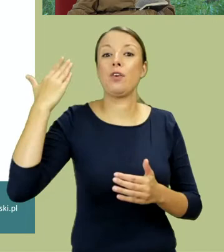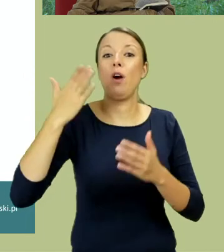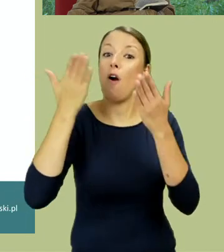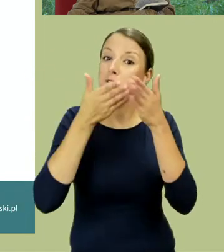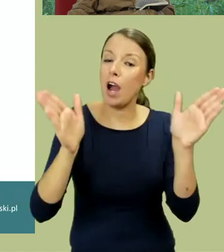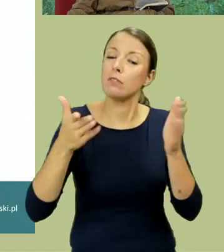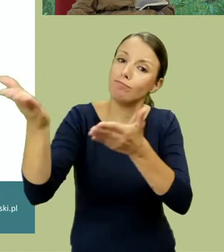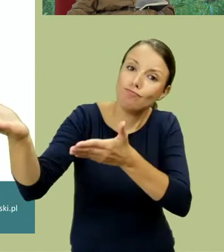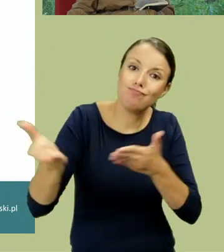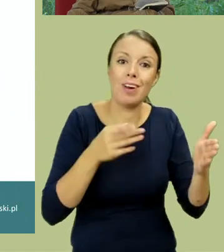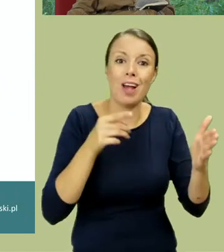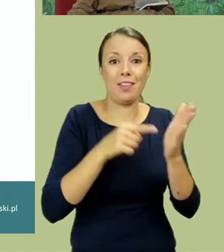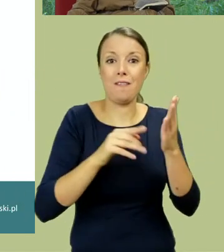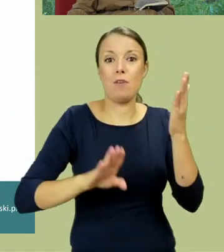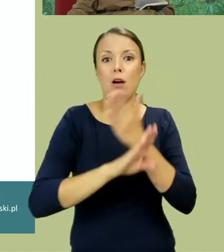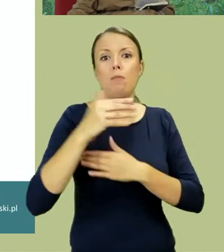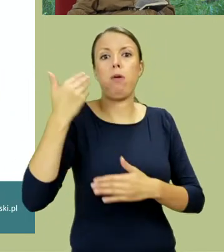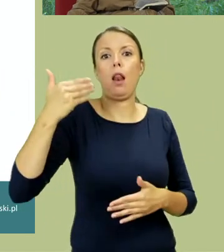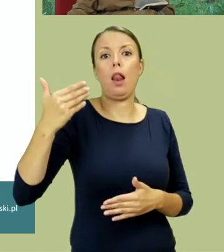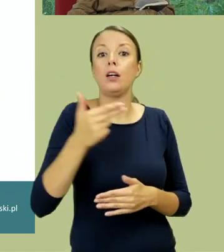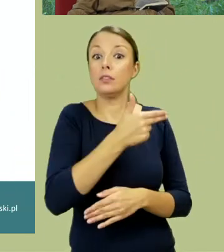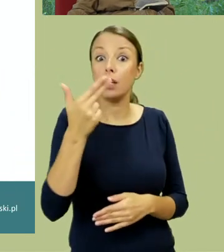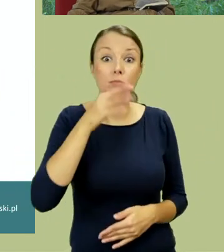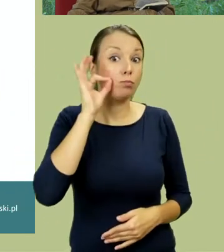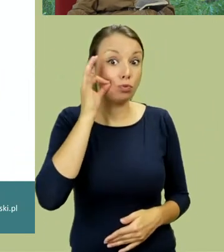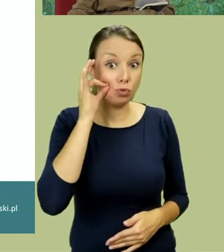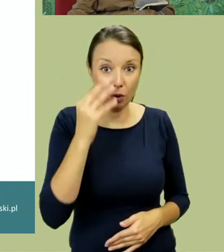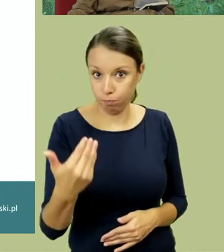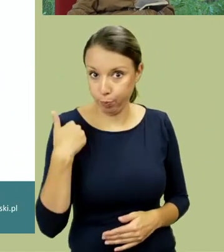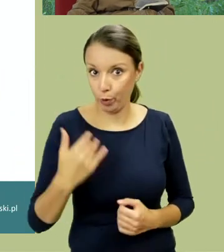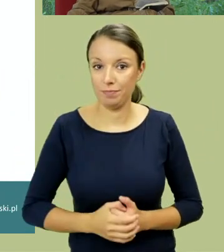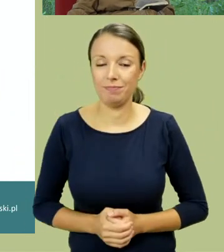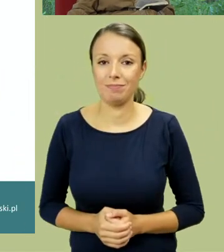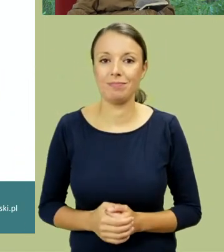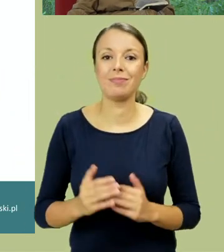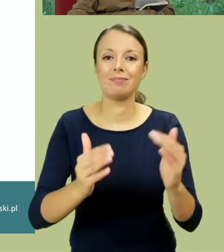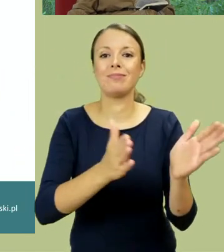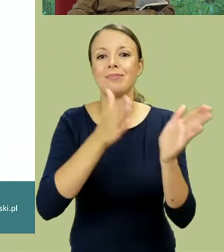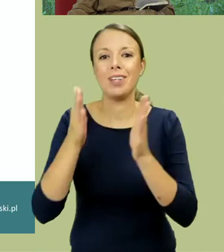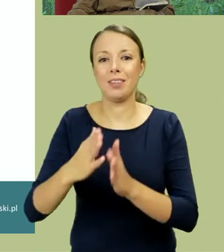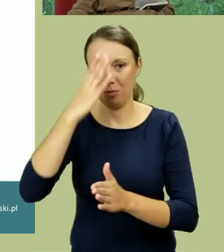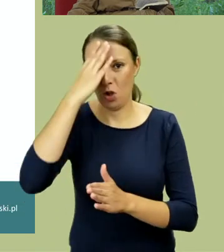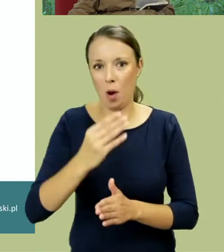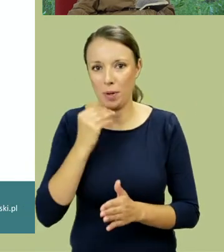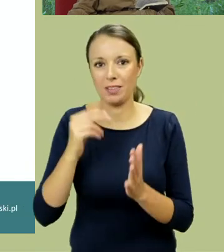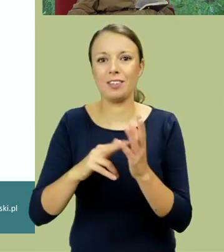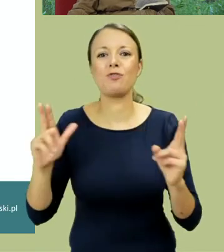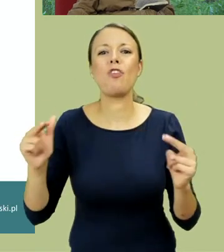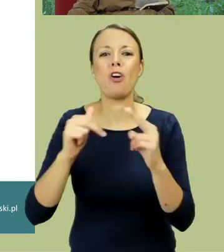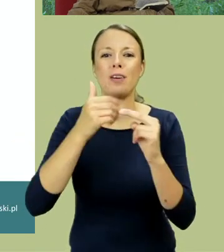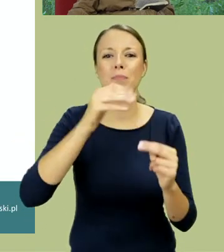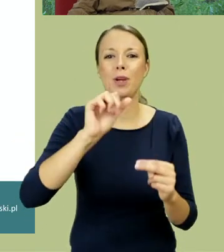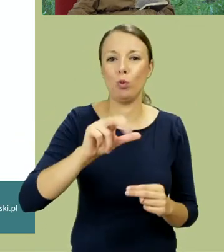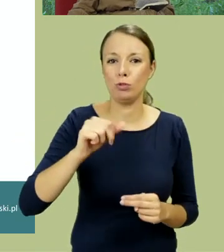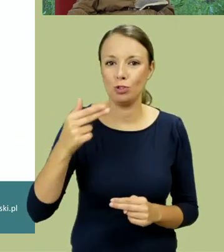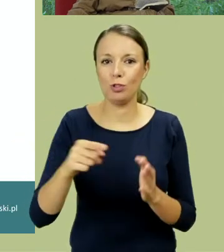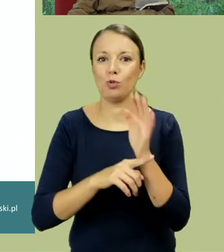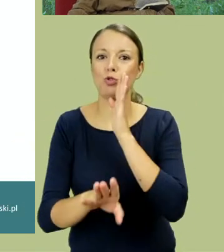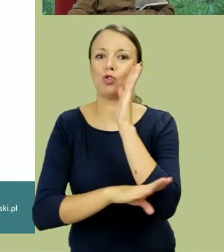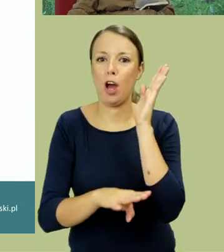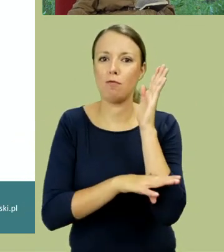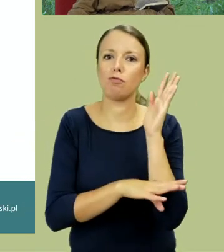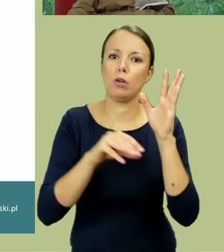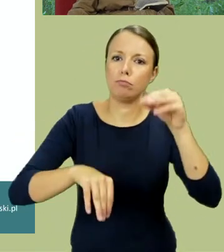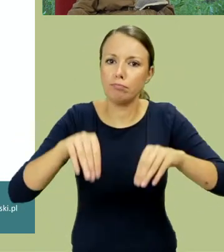o pszczelarstwie mówiono. No i kolejny obrazek sprzed dworku Milusin, sadzenie jakichś drzewek. Józef Piłsudski stoi